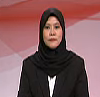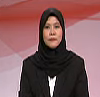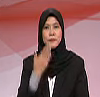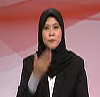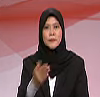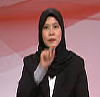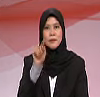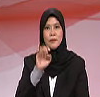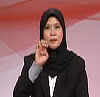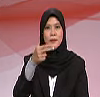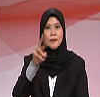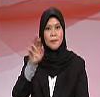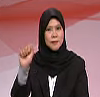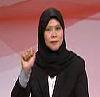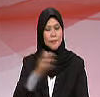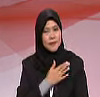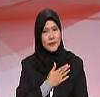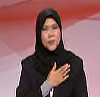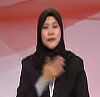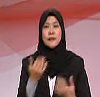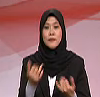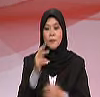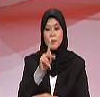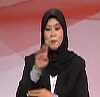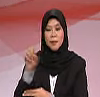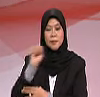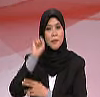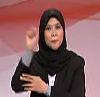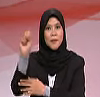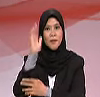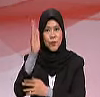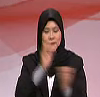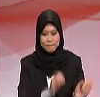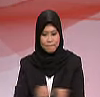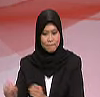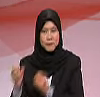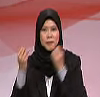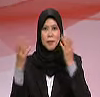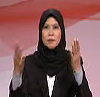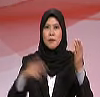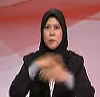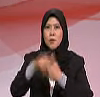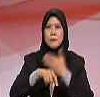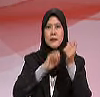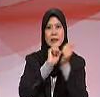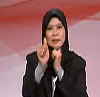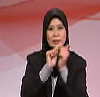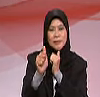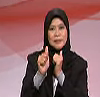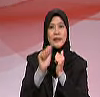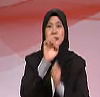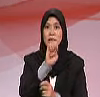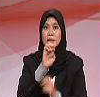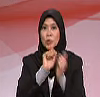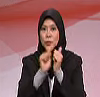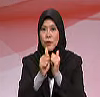Terima kasih Zira dan salam sejahtera. Kementerian Belia dan Sukan Sabah akan menganjurkan lebih banyak acara e-sukan yang mendapat tempat